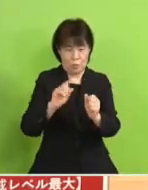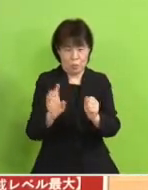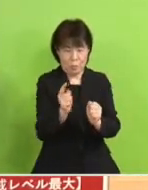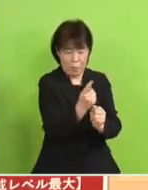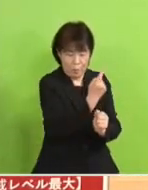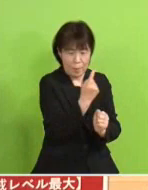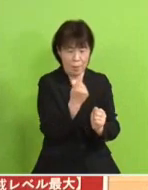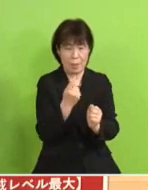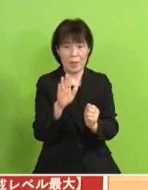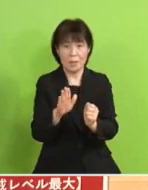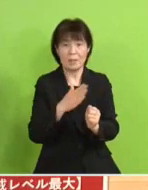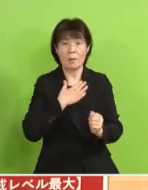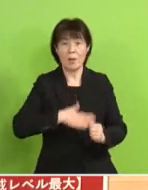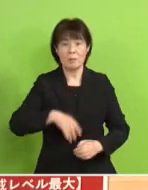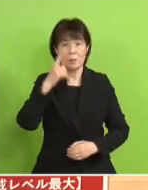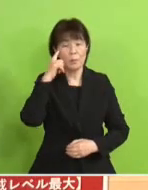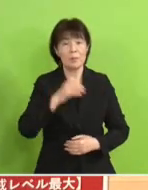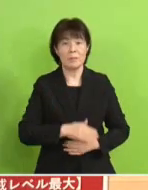お分かりいただけると思います。